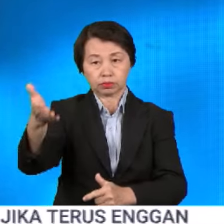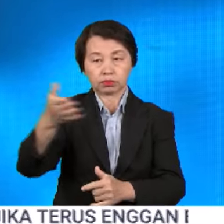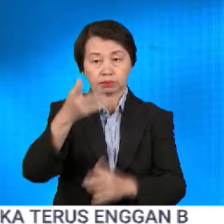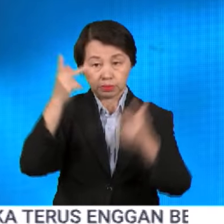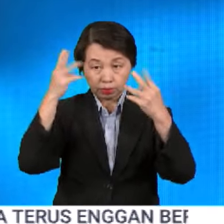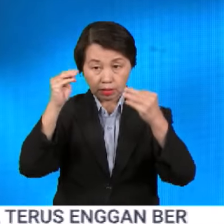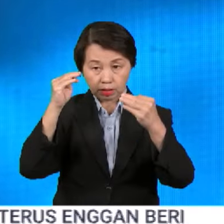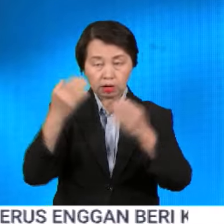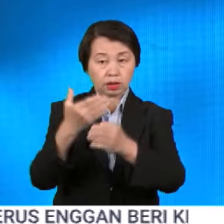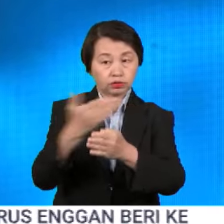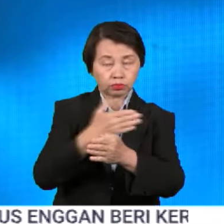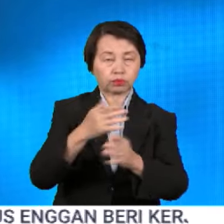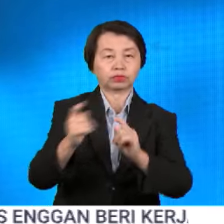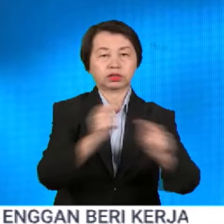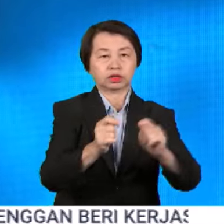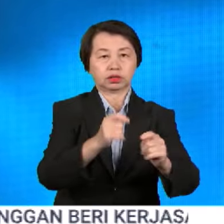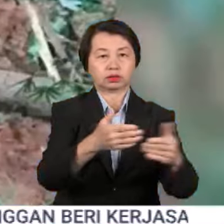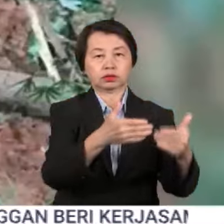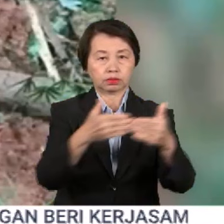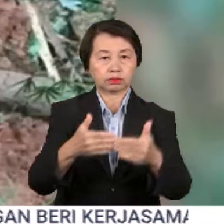tindakan selanjutnya